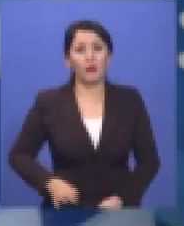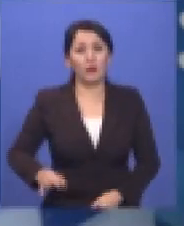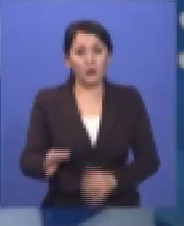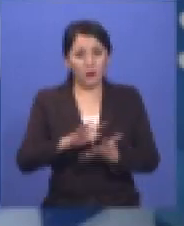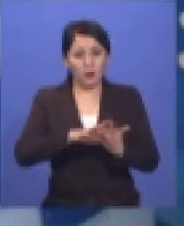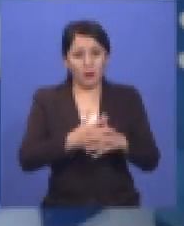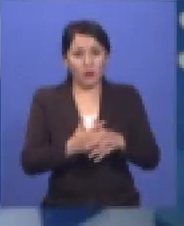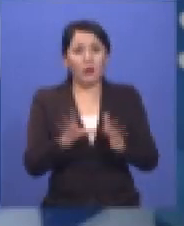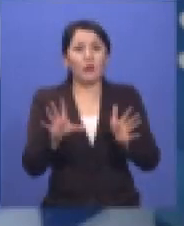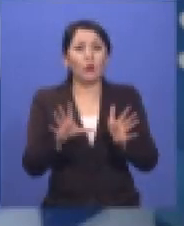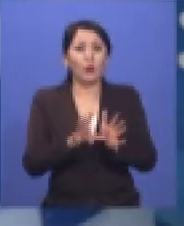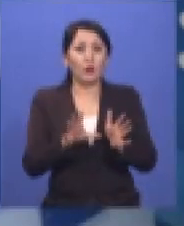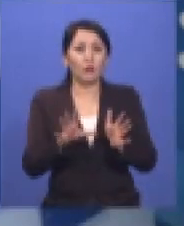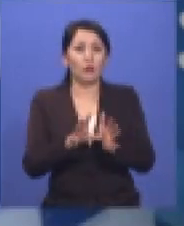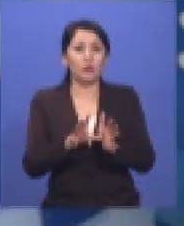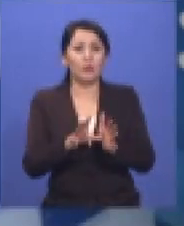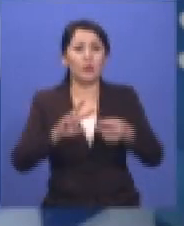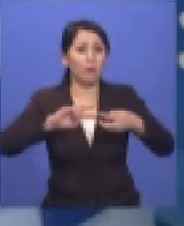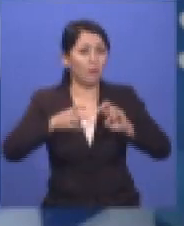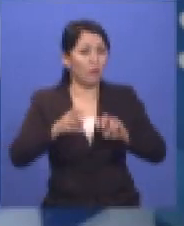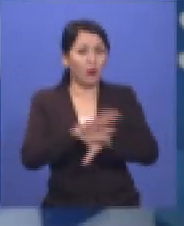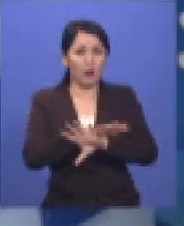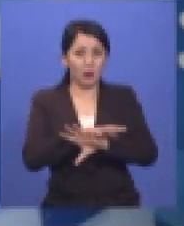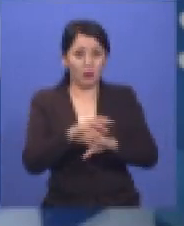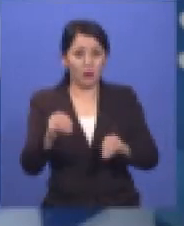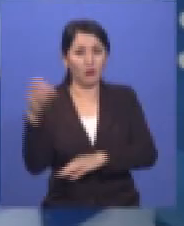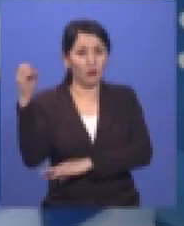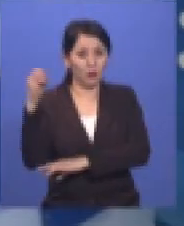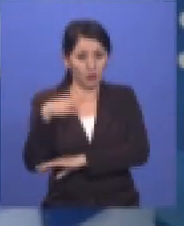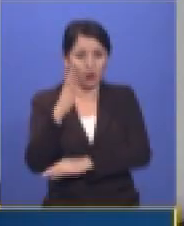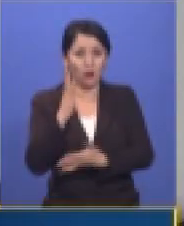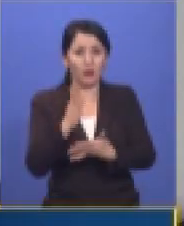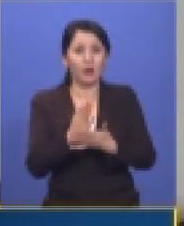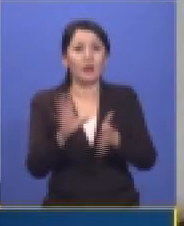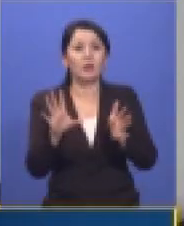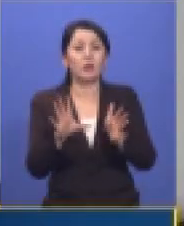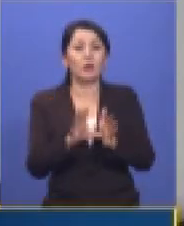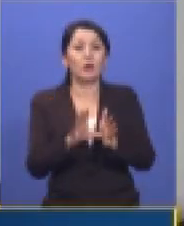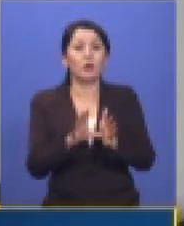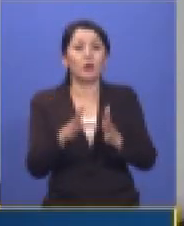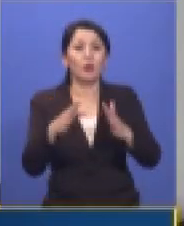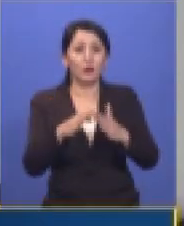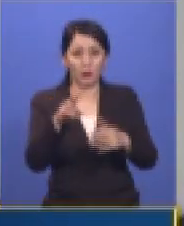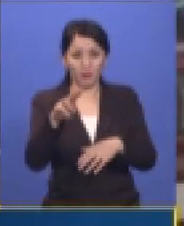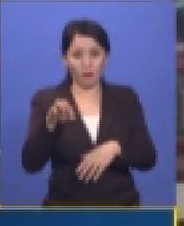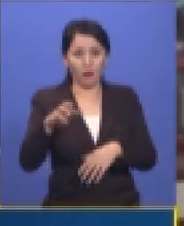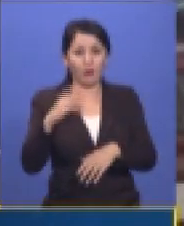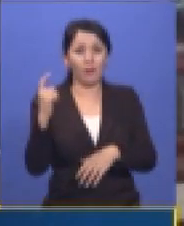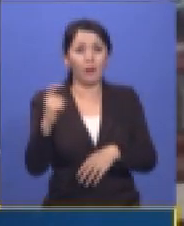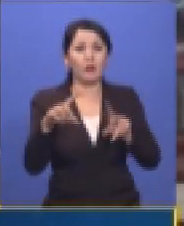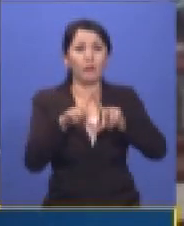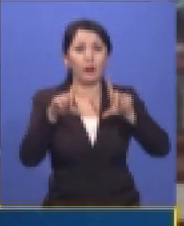Областағы елді мекендерде электр қуаты бойынша мәселе жоқ, жарық толық берілді. Энергетика және тұрғын үй коммуналдық